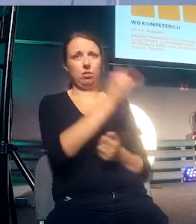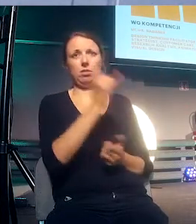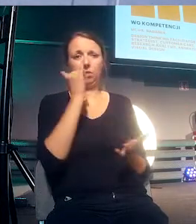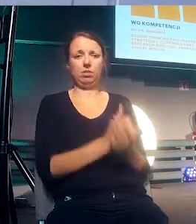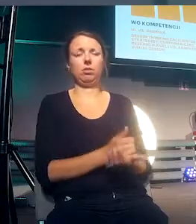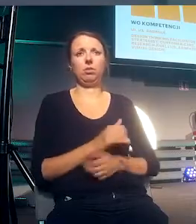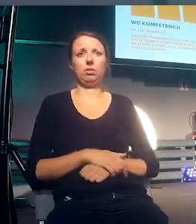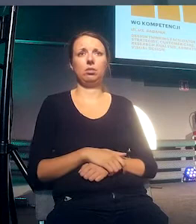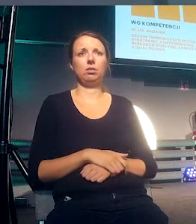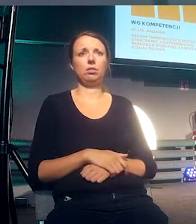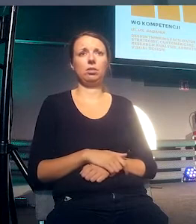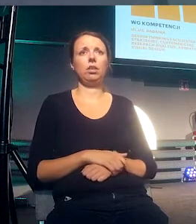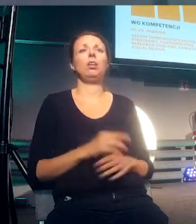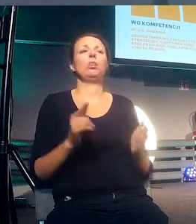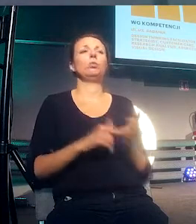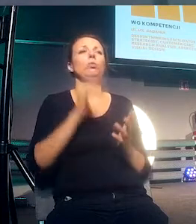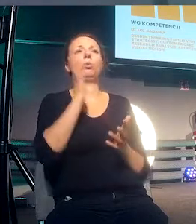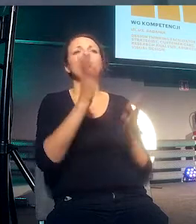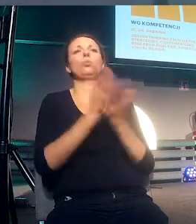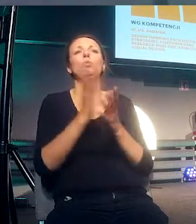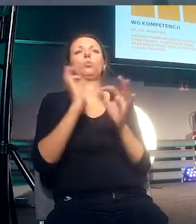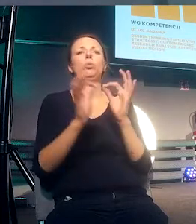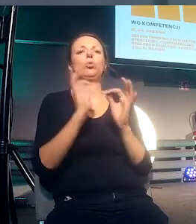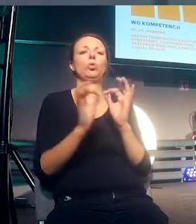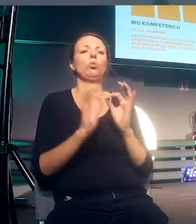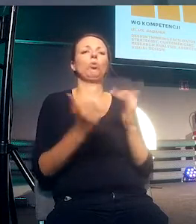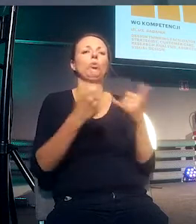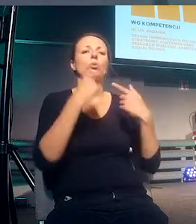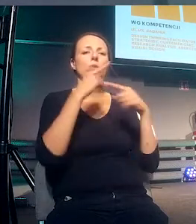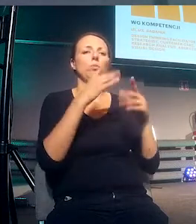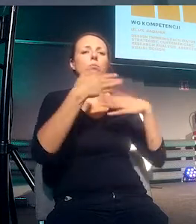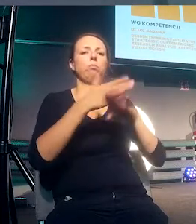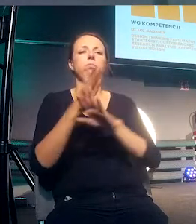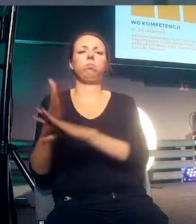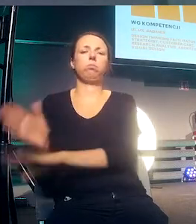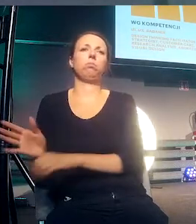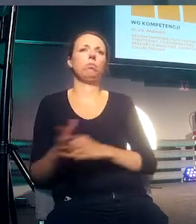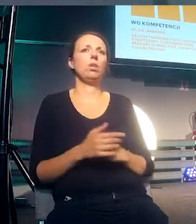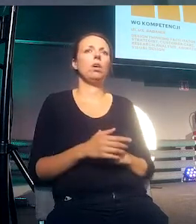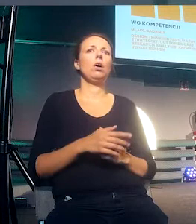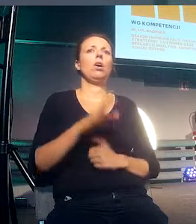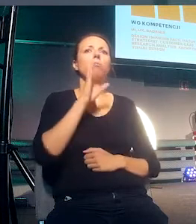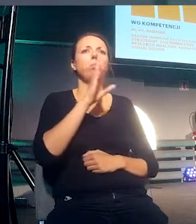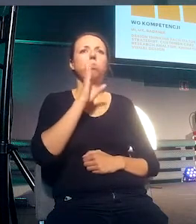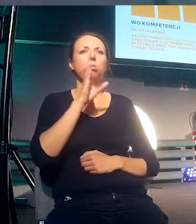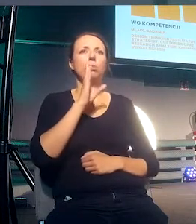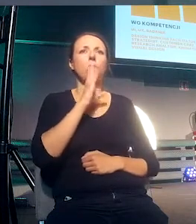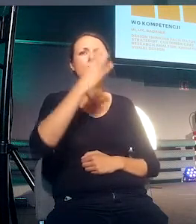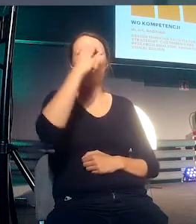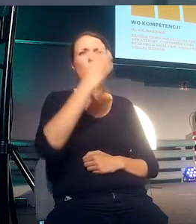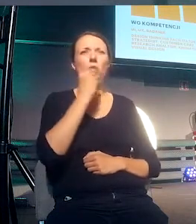do poszczególnych z tych kratek. Te slajdy w ogóle są tak zrobione, trochę jak ściąga. Więc jak macie ochotę